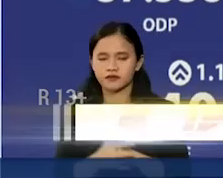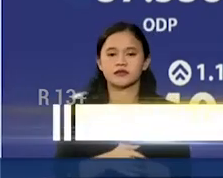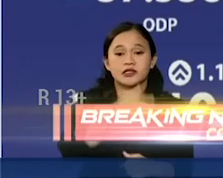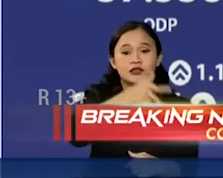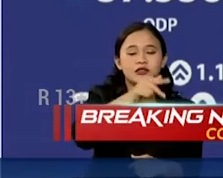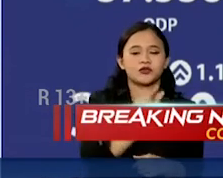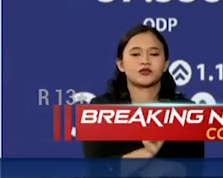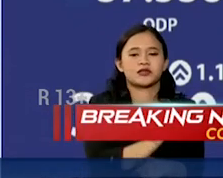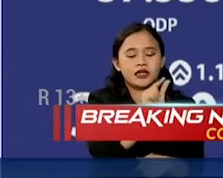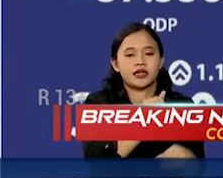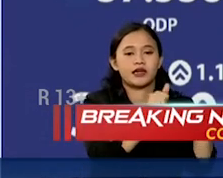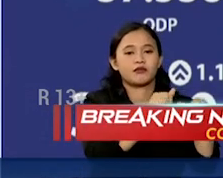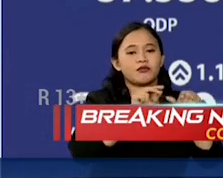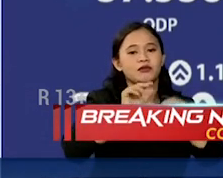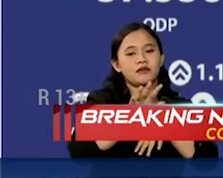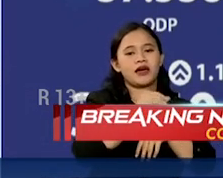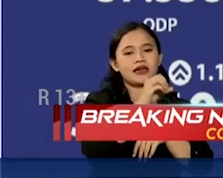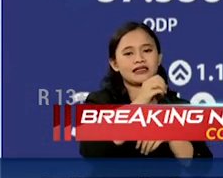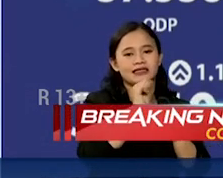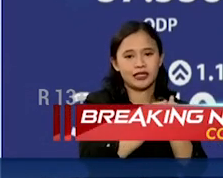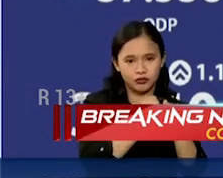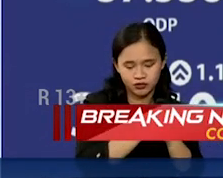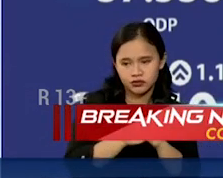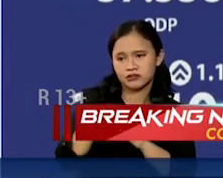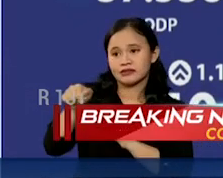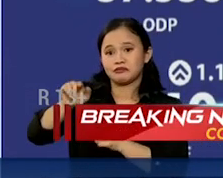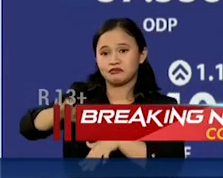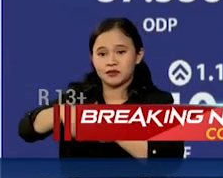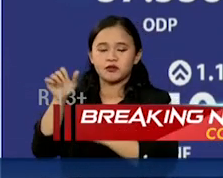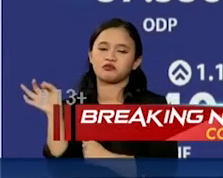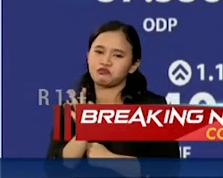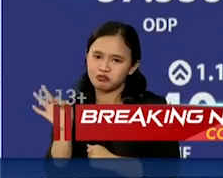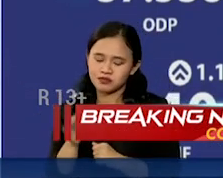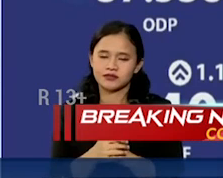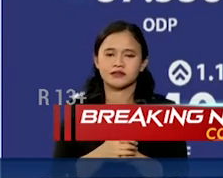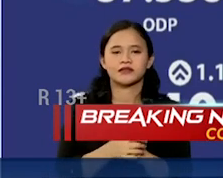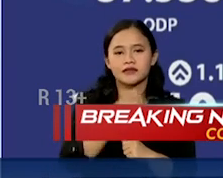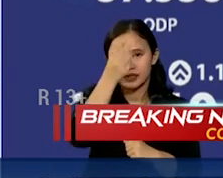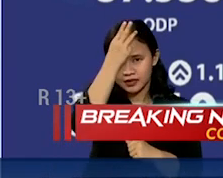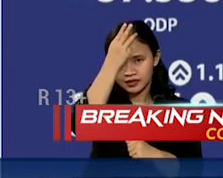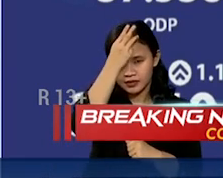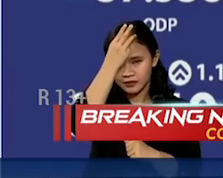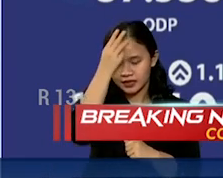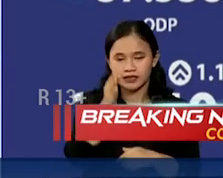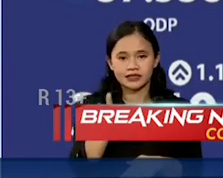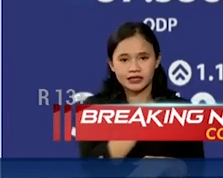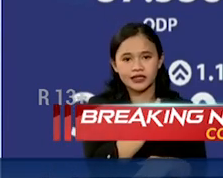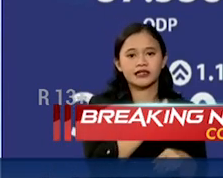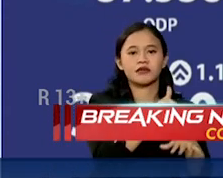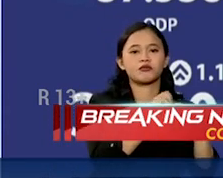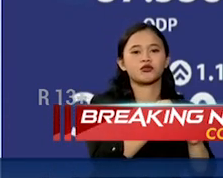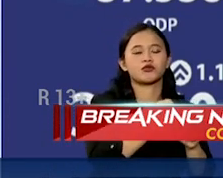65 kasus belum ada laporan sembuh Kalimantan Selatan 60 kasus dengan 15 sembuh